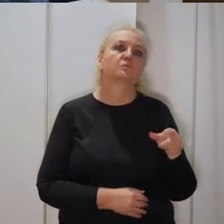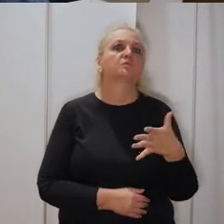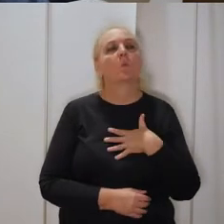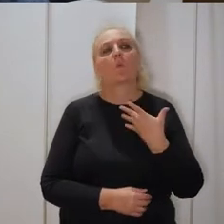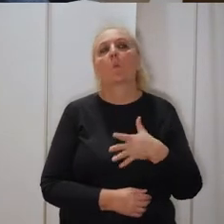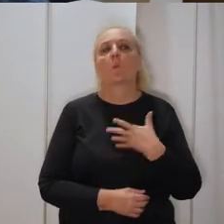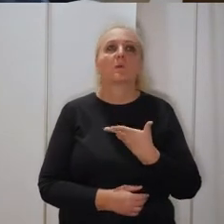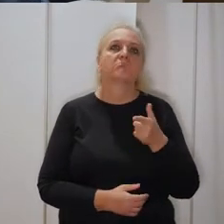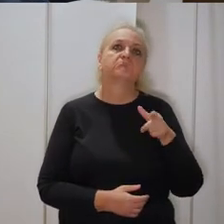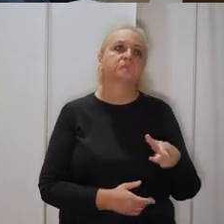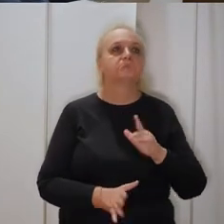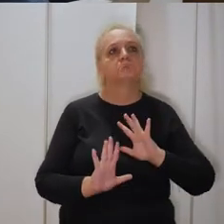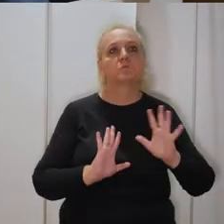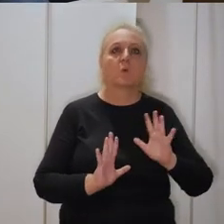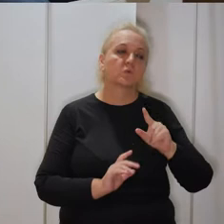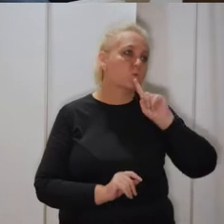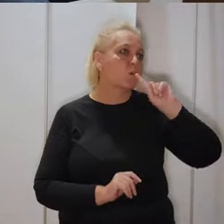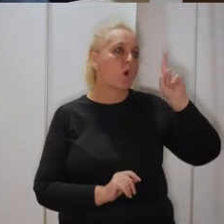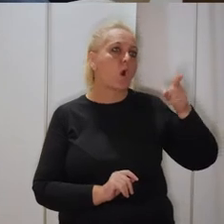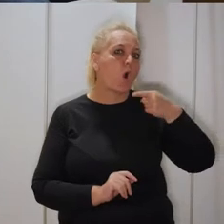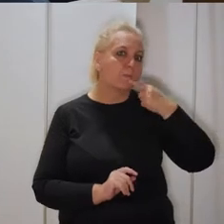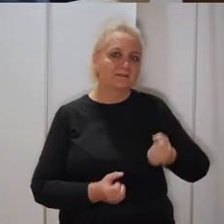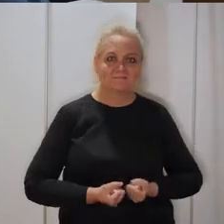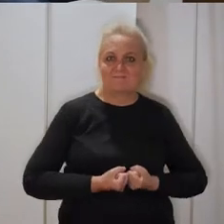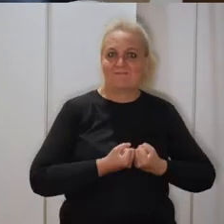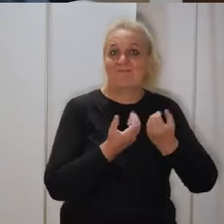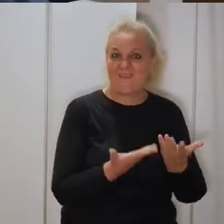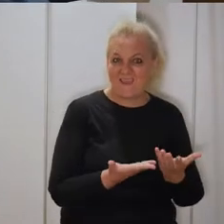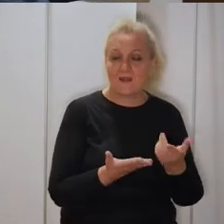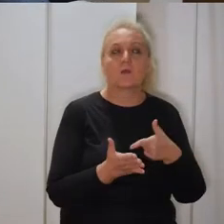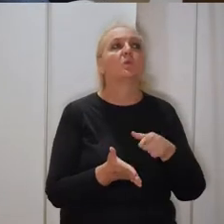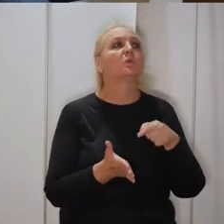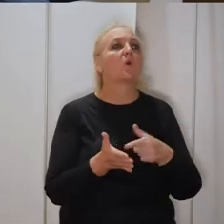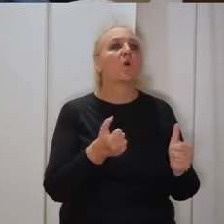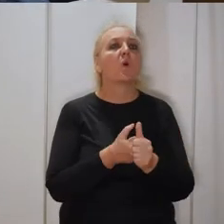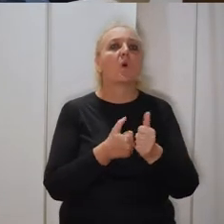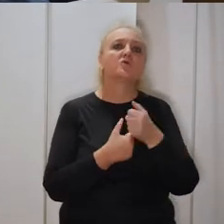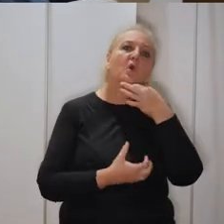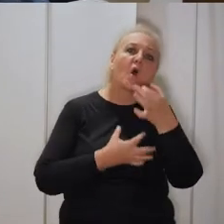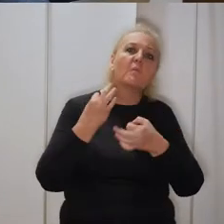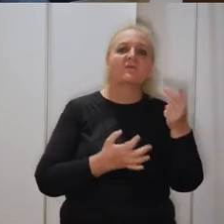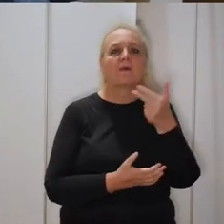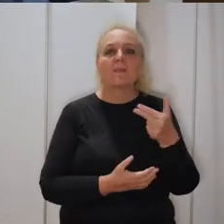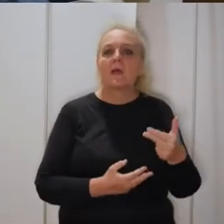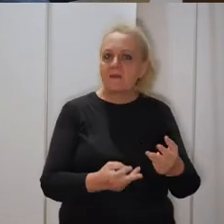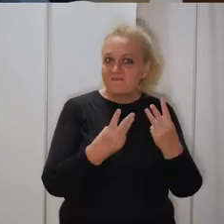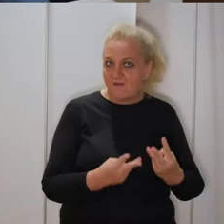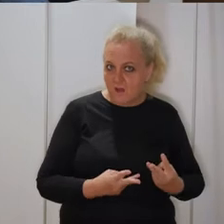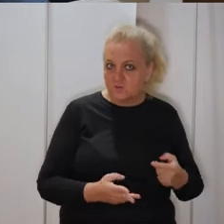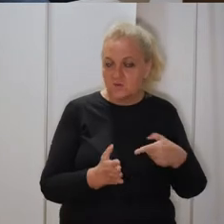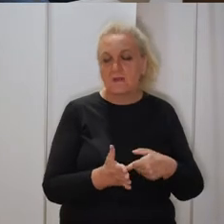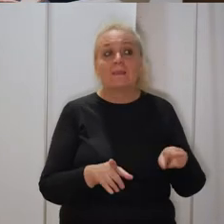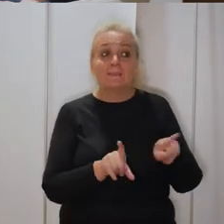pewną formą komiksowego wyrazu, znaczy jeżeli chodzi o takie właśnie poruszanie rzeczy ważnych i